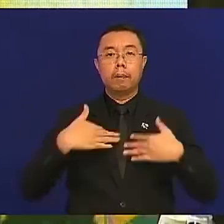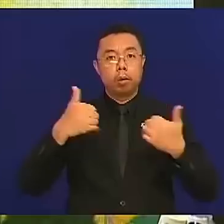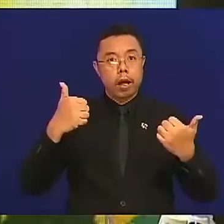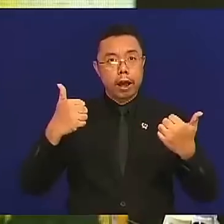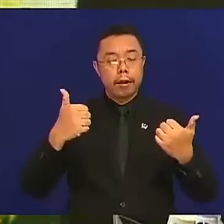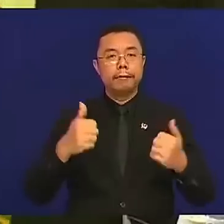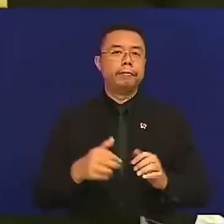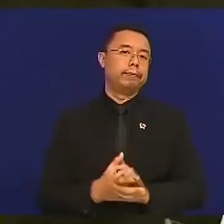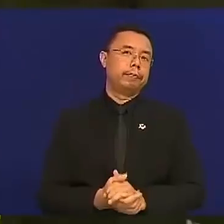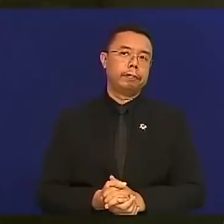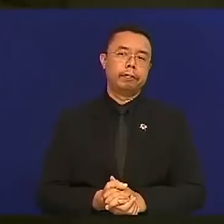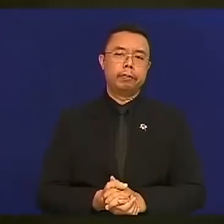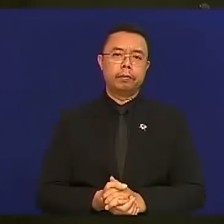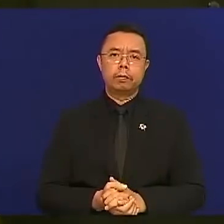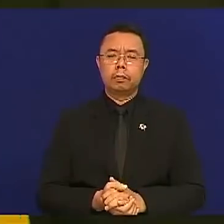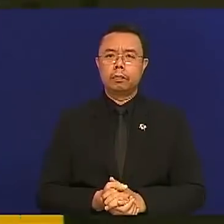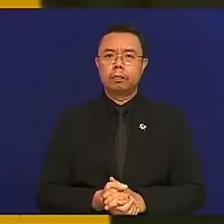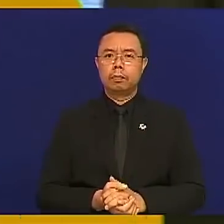Pemulihan.